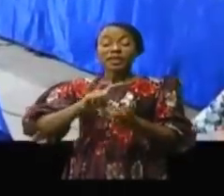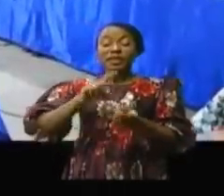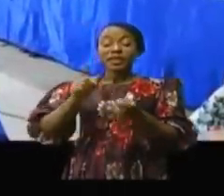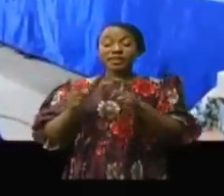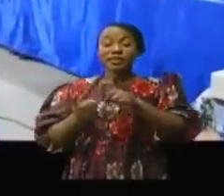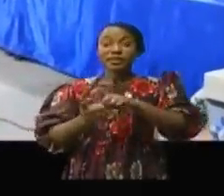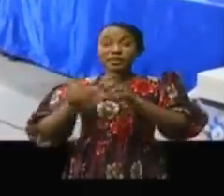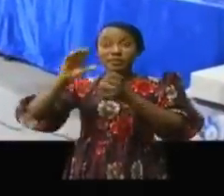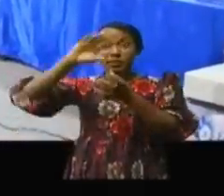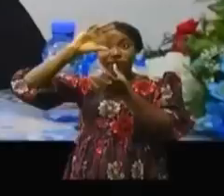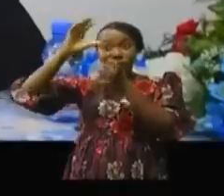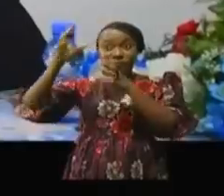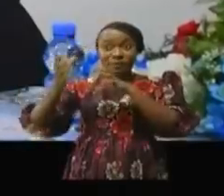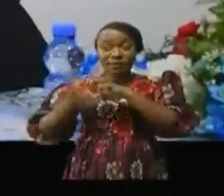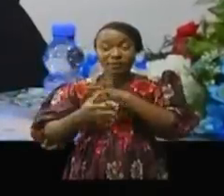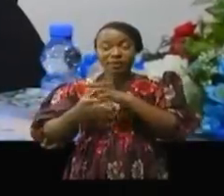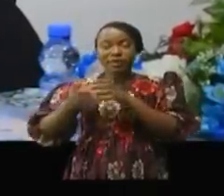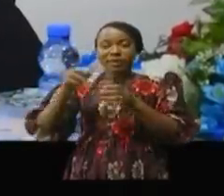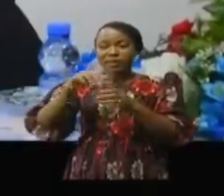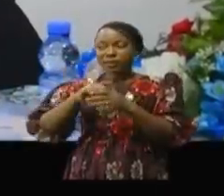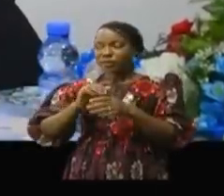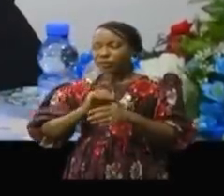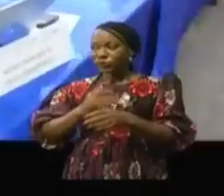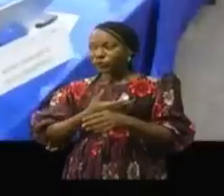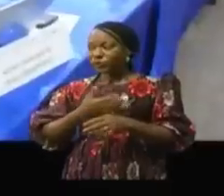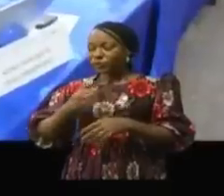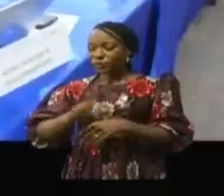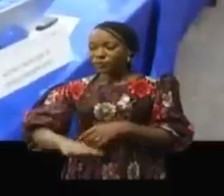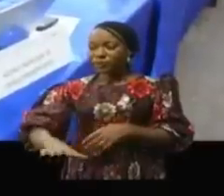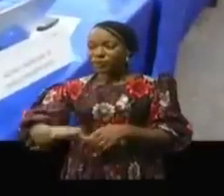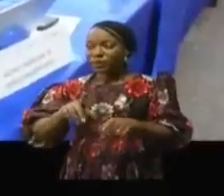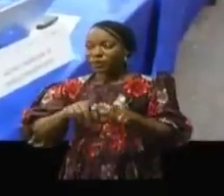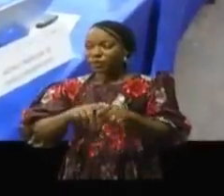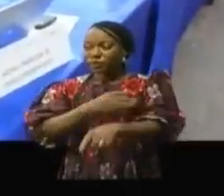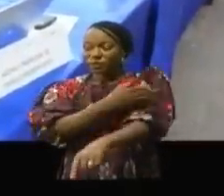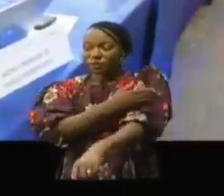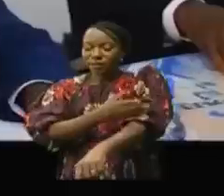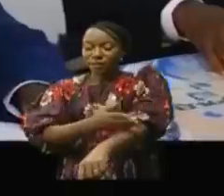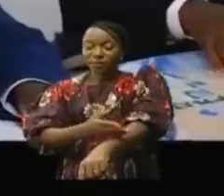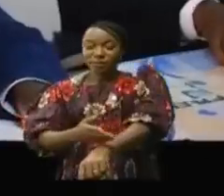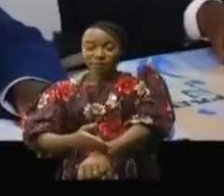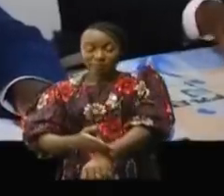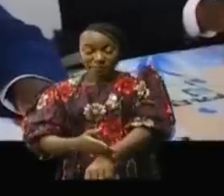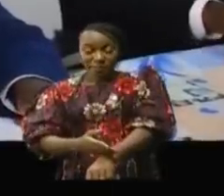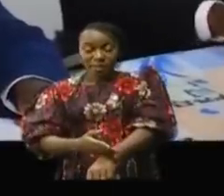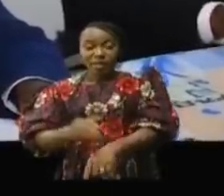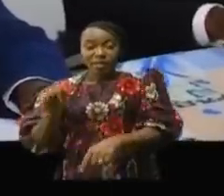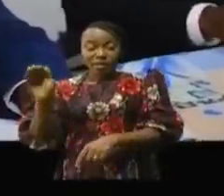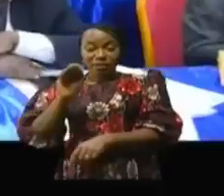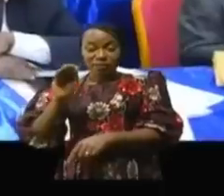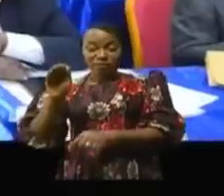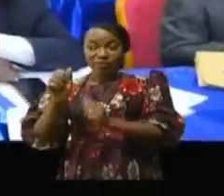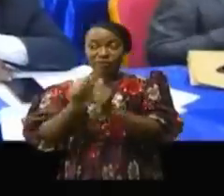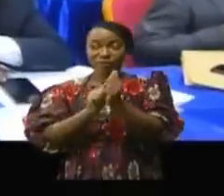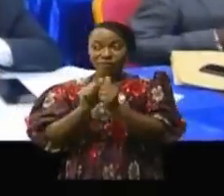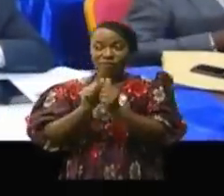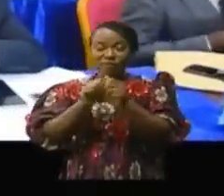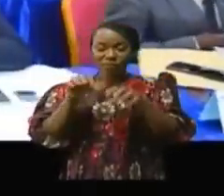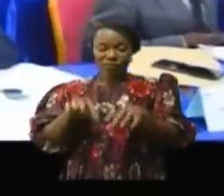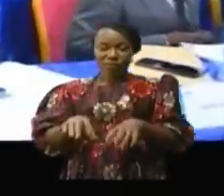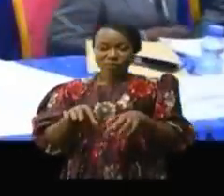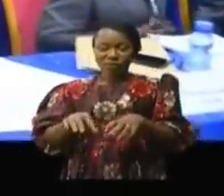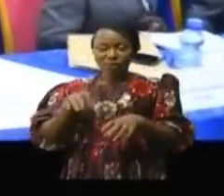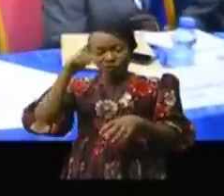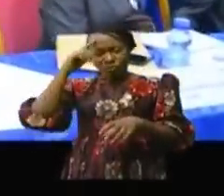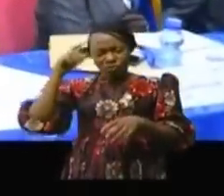que le déboisement incontrôlé de nos forêts est à la base de la dégradation des savanes et des forêts en République démocratique du Congo. Pour lutter contre